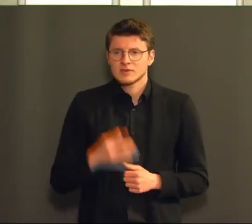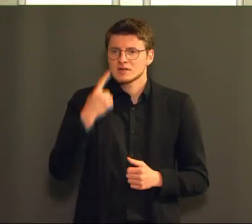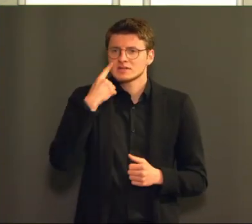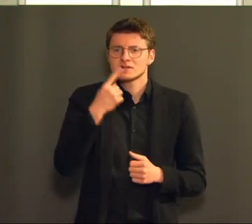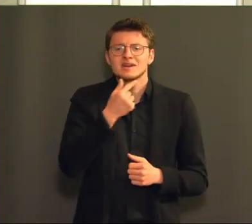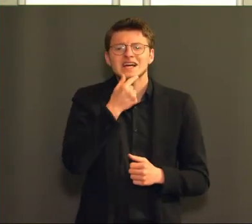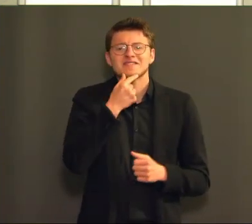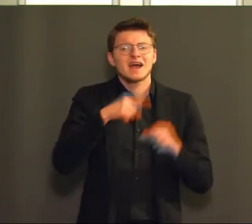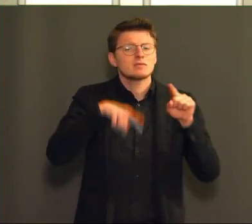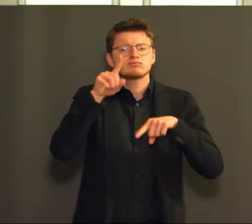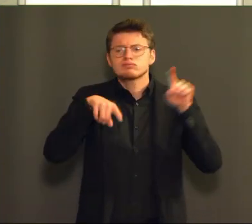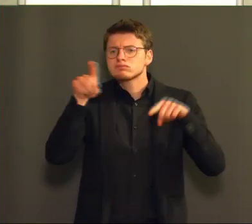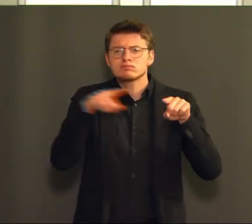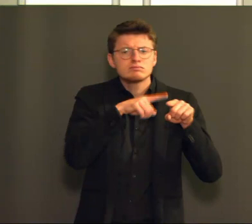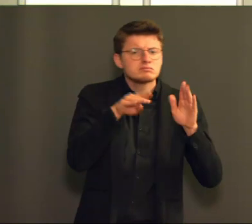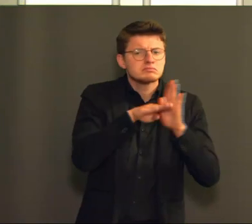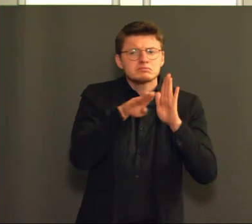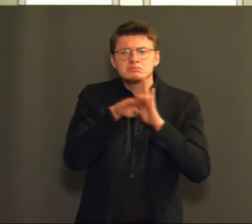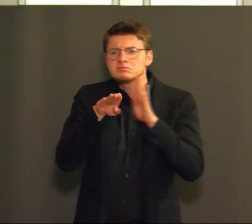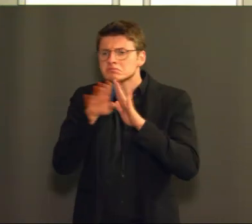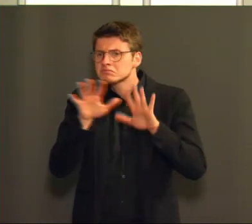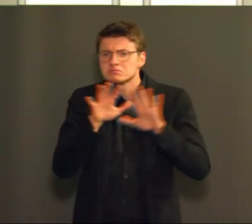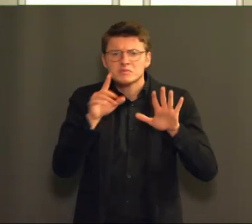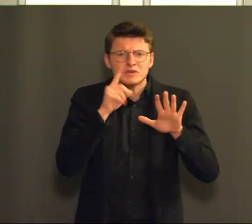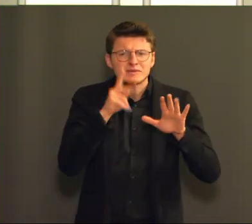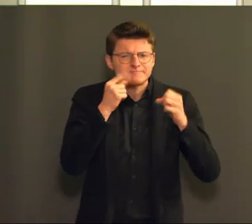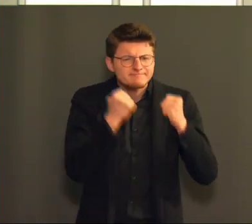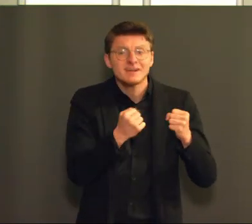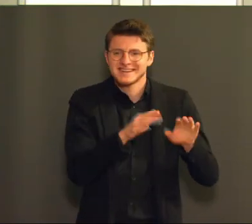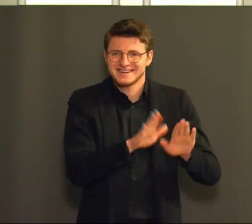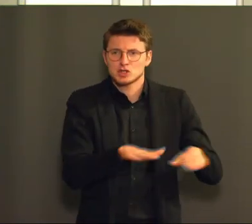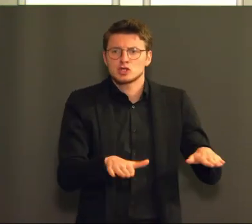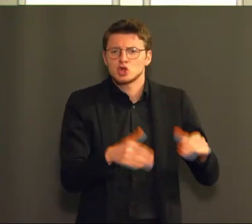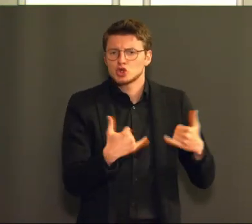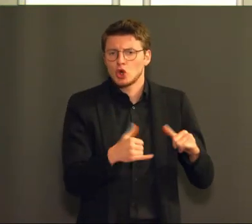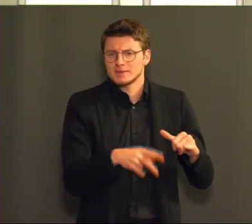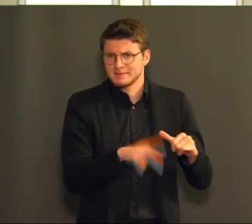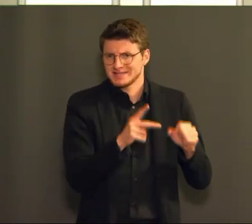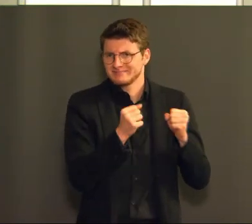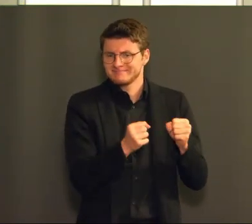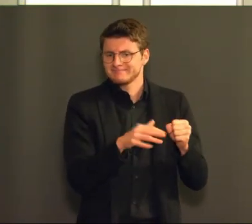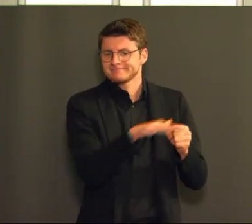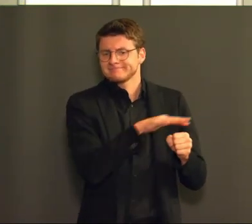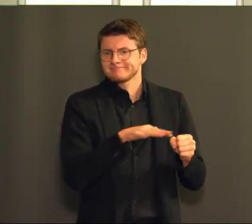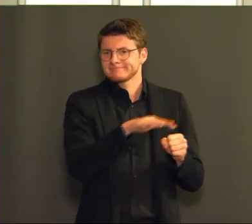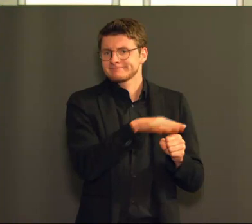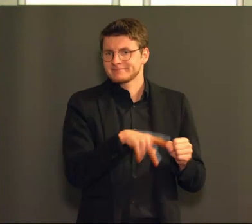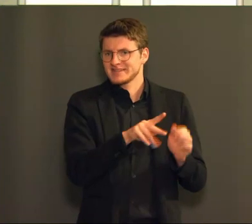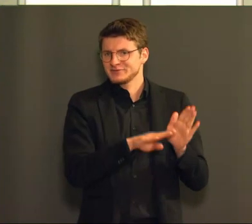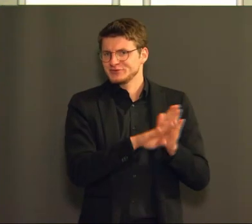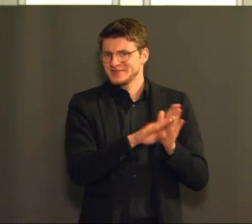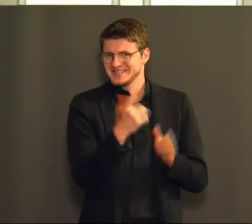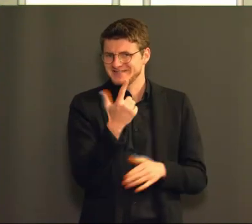de toename zich vooral voordoet bij onze schoolgaande jeugd, kinderen en tieners, plus 17%.